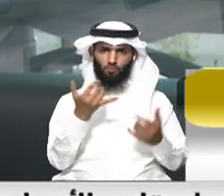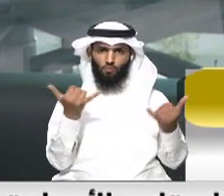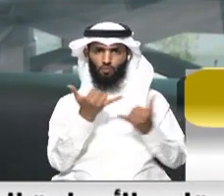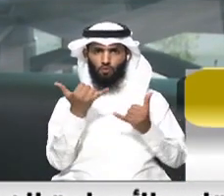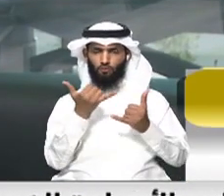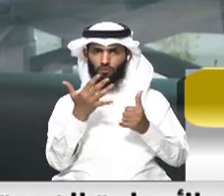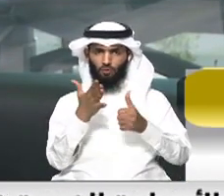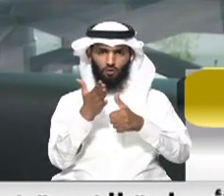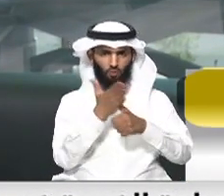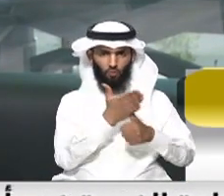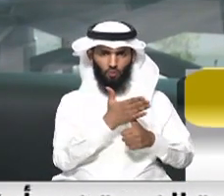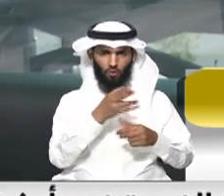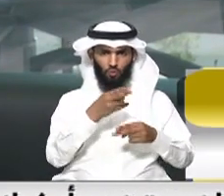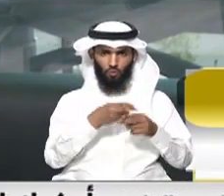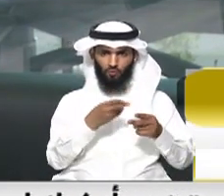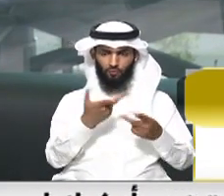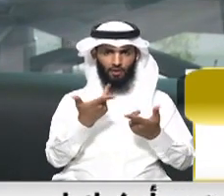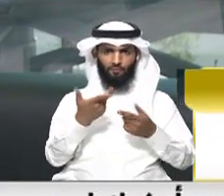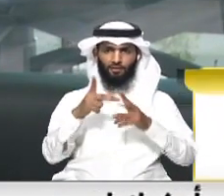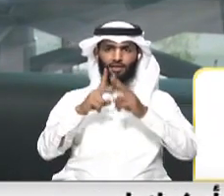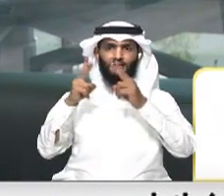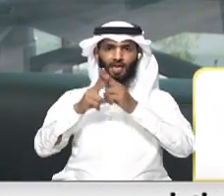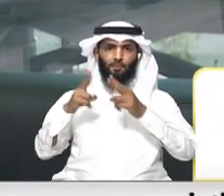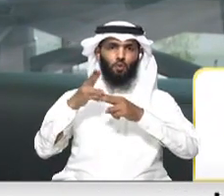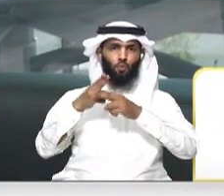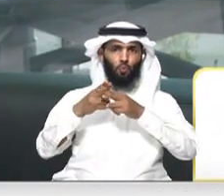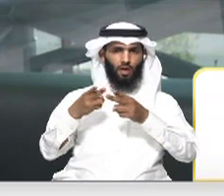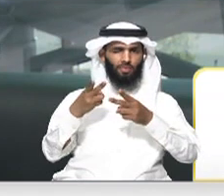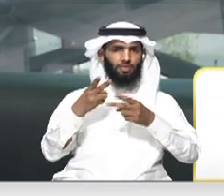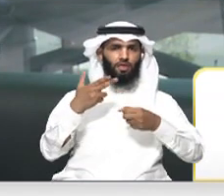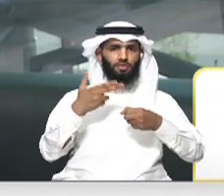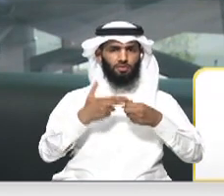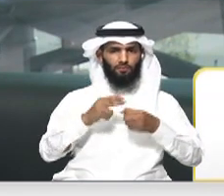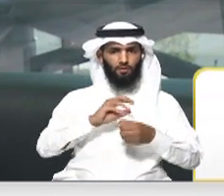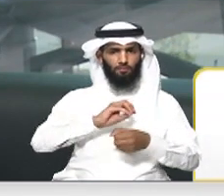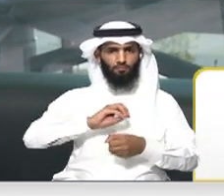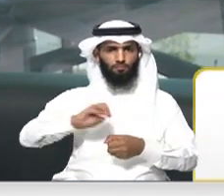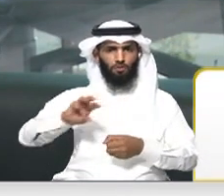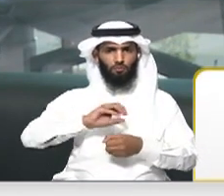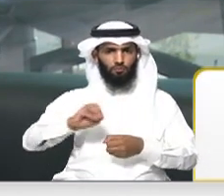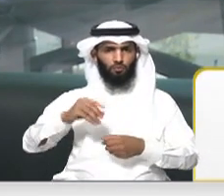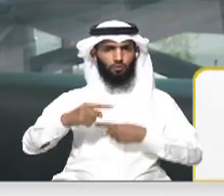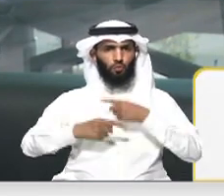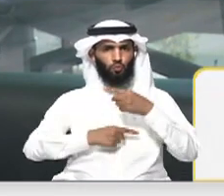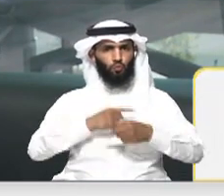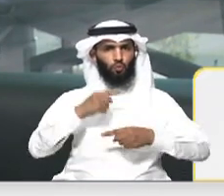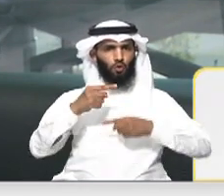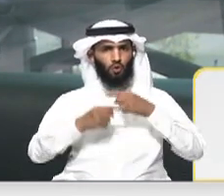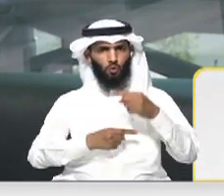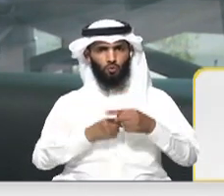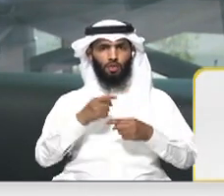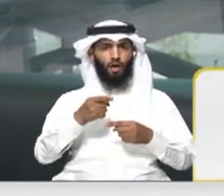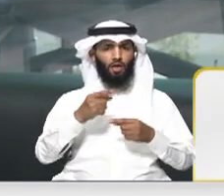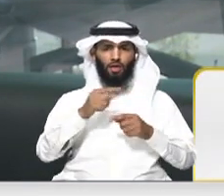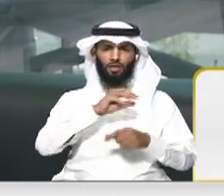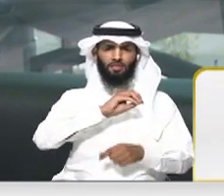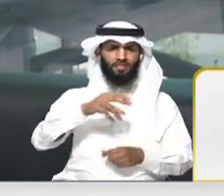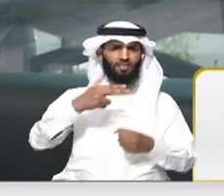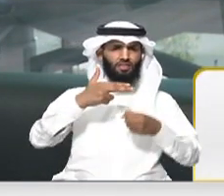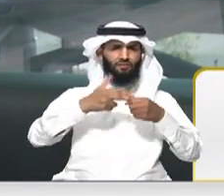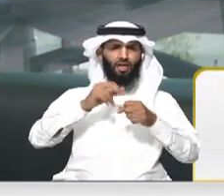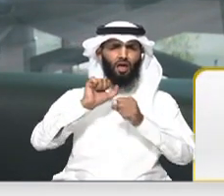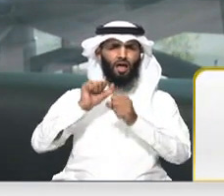تزويد محطات الطاقه الكهربائيه بامداد ثابته ومامون من زيت الوقود منخفض الكبريت